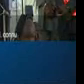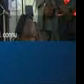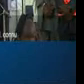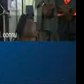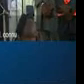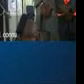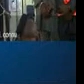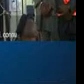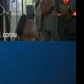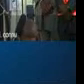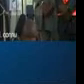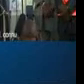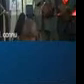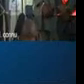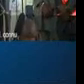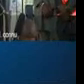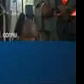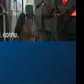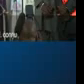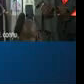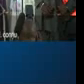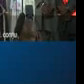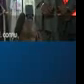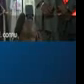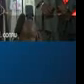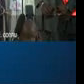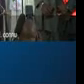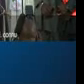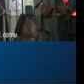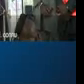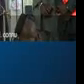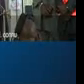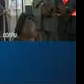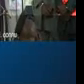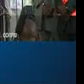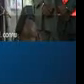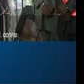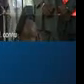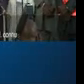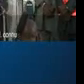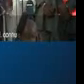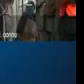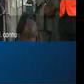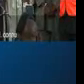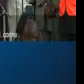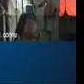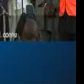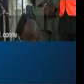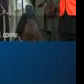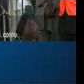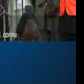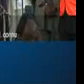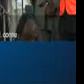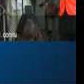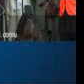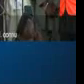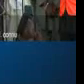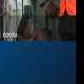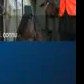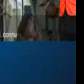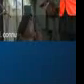nigérian candidat à sa propre succession et candidat du Parti démocratique populaire à la prochaine élection présidentielle de 2015 connaît